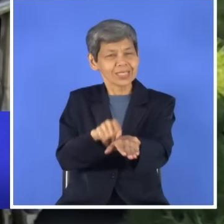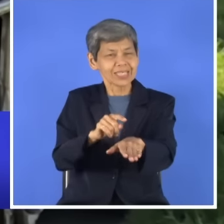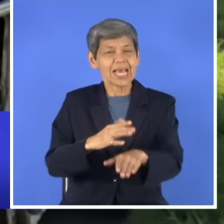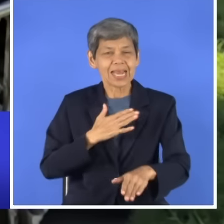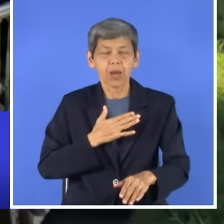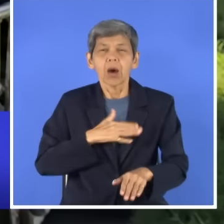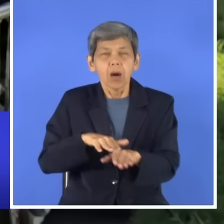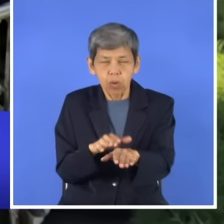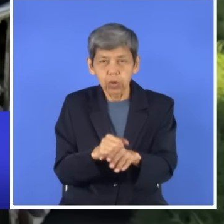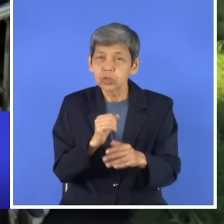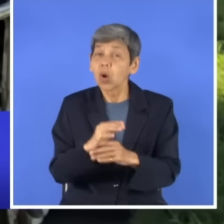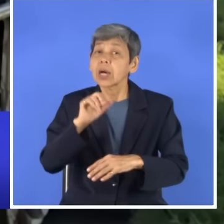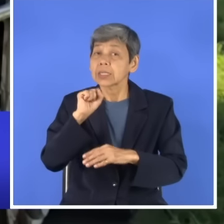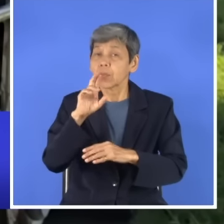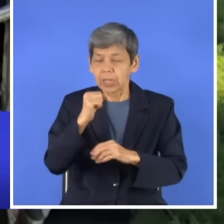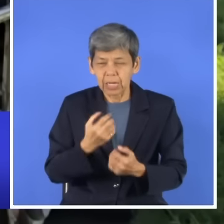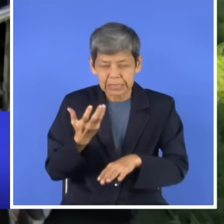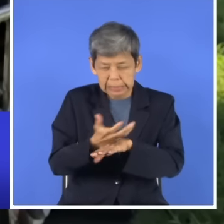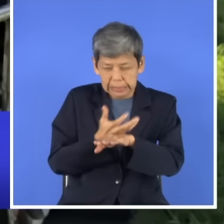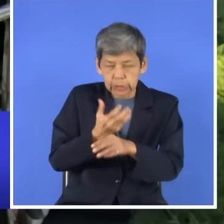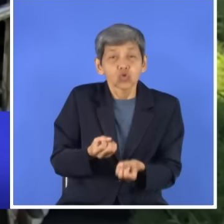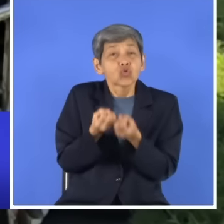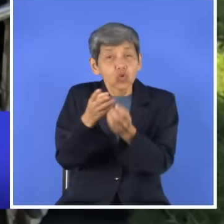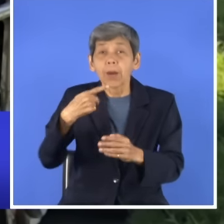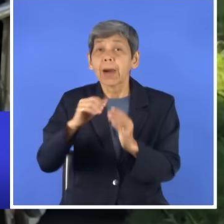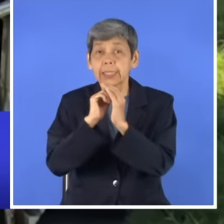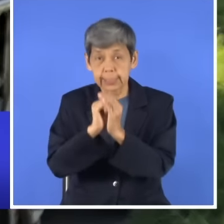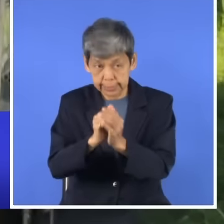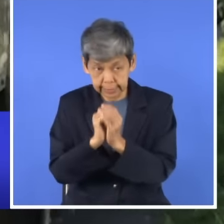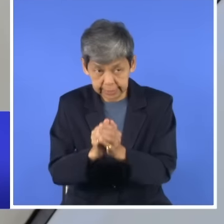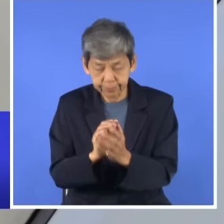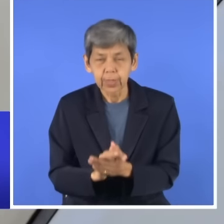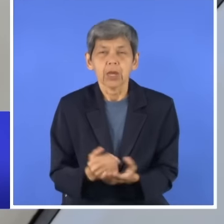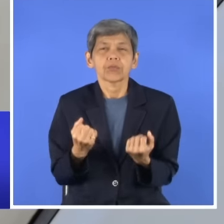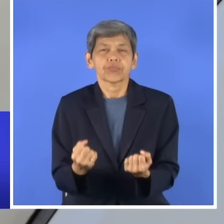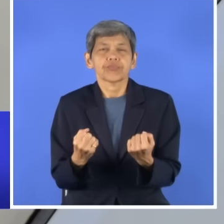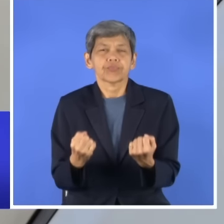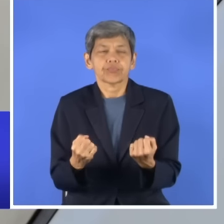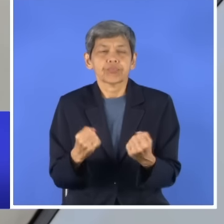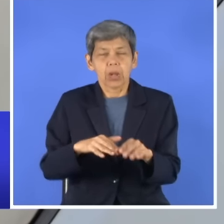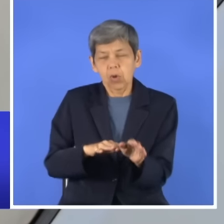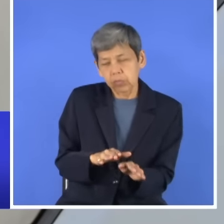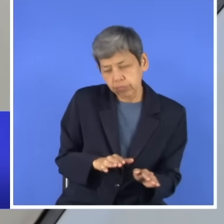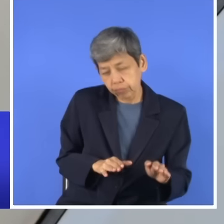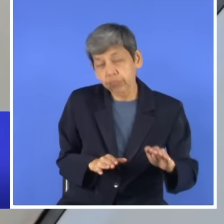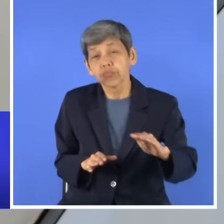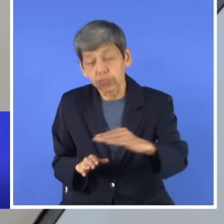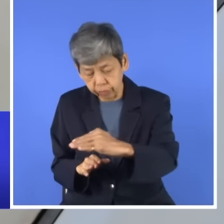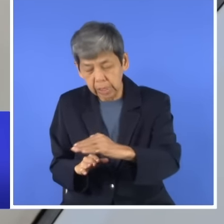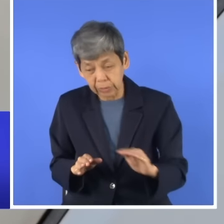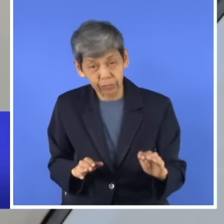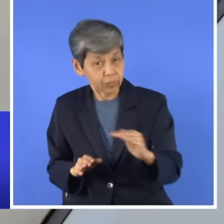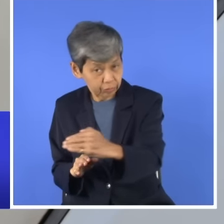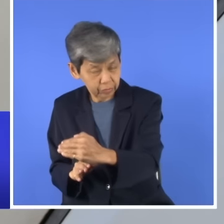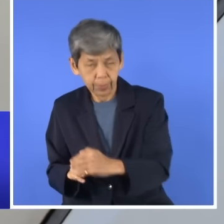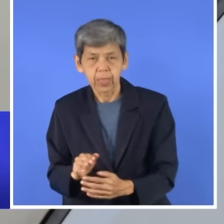าขับรถมาจากจังหวัดสระบุรีบรรทุกหินจะไปส่งที่ปราจีนบุรีขณะที่ขับมาถึงที่ทางโค้งใกล้กับจุดยูเทิร์น